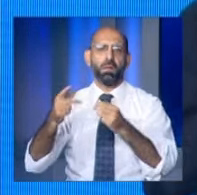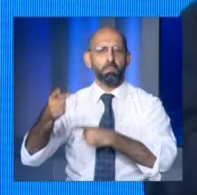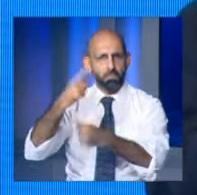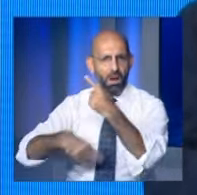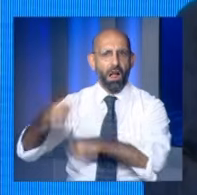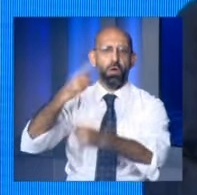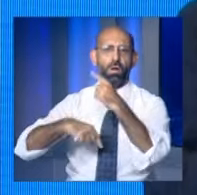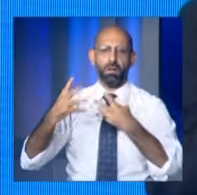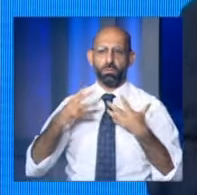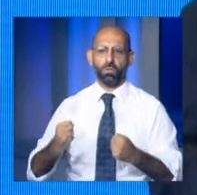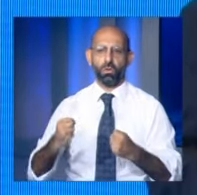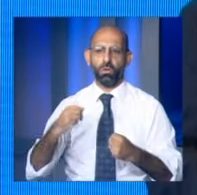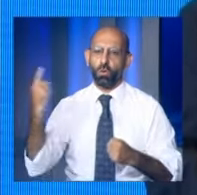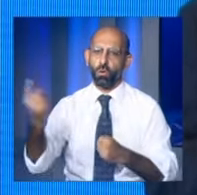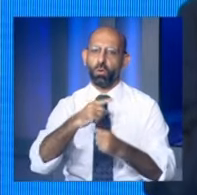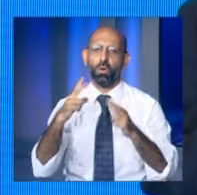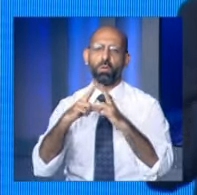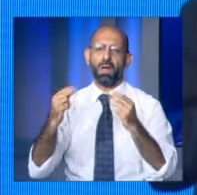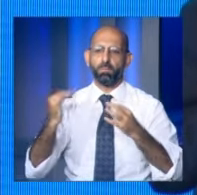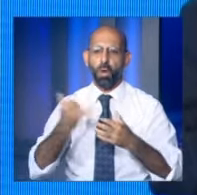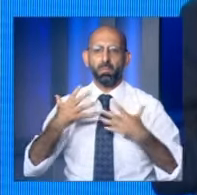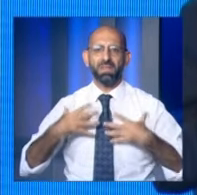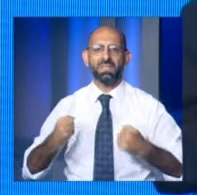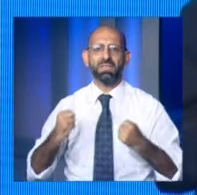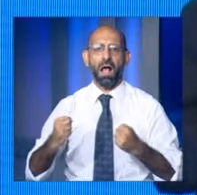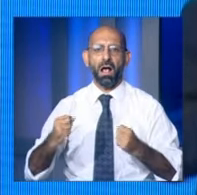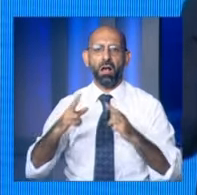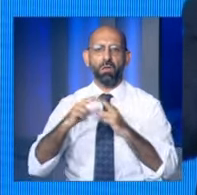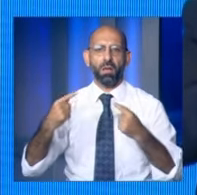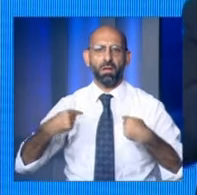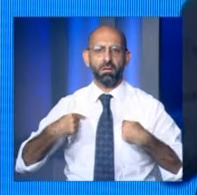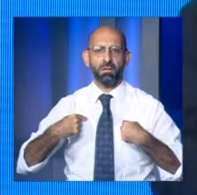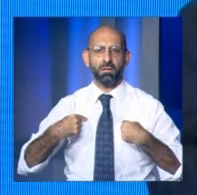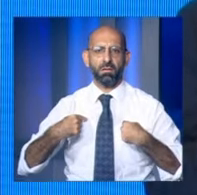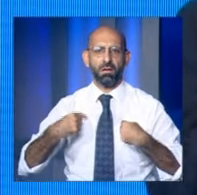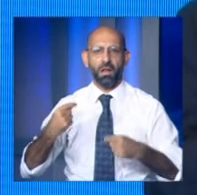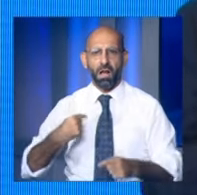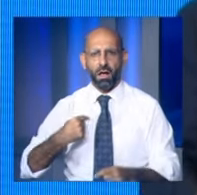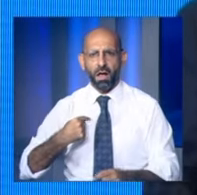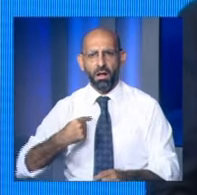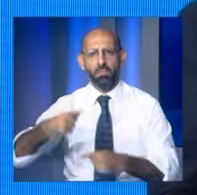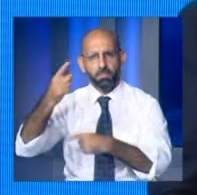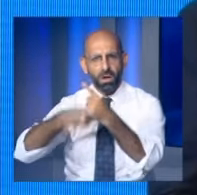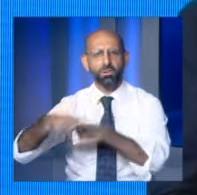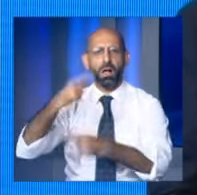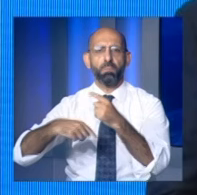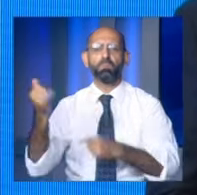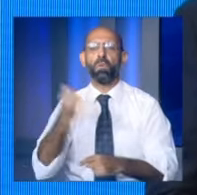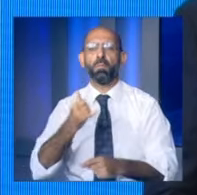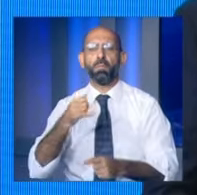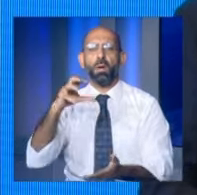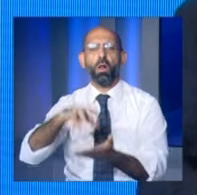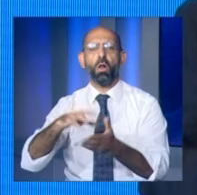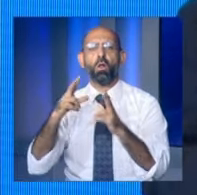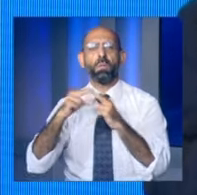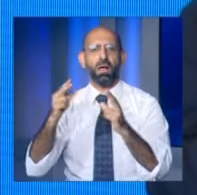لبنان ممكن يرجع يستعيد مش بس عافيته، كذلك مكانته في مقدمة الأنظمة الصحية اللي هي في